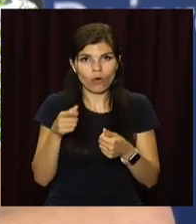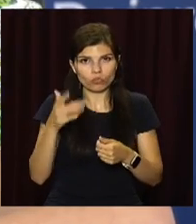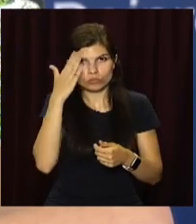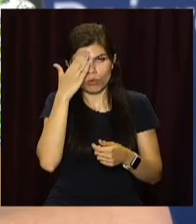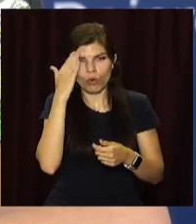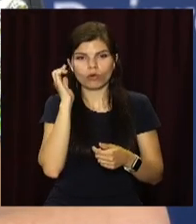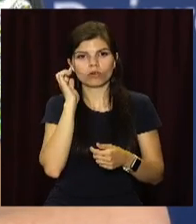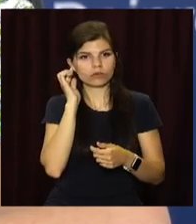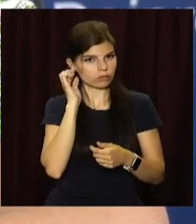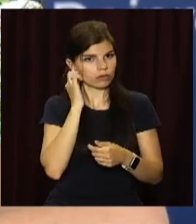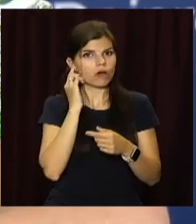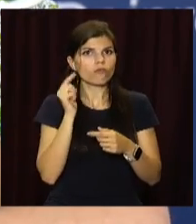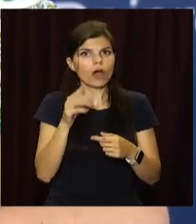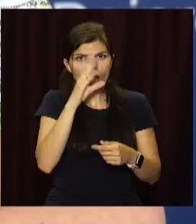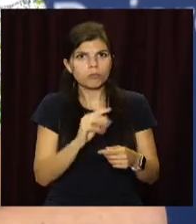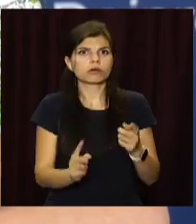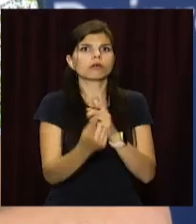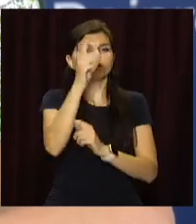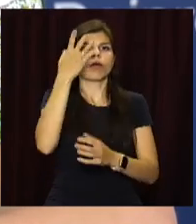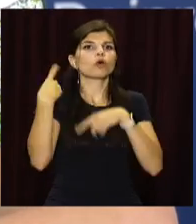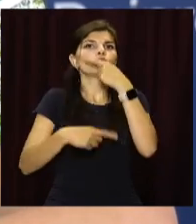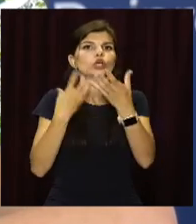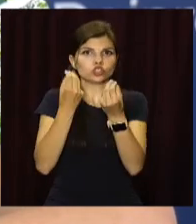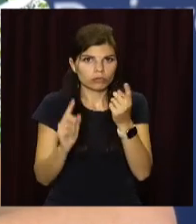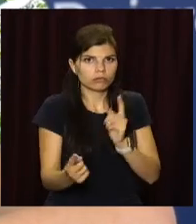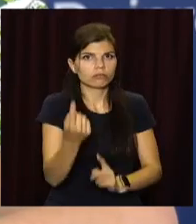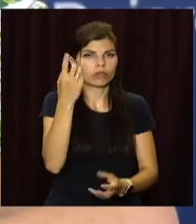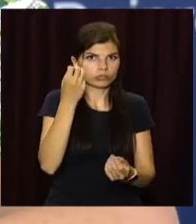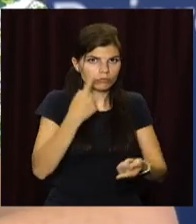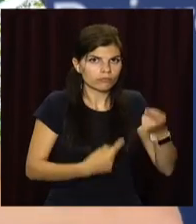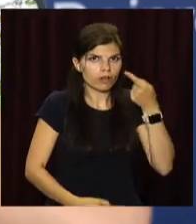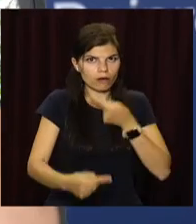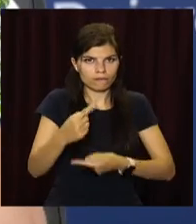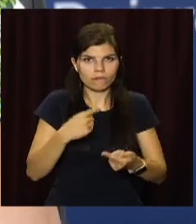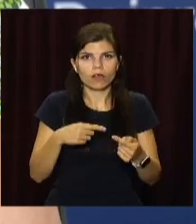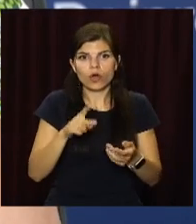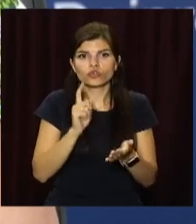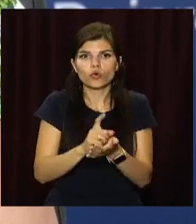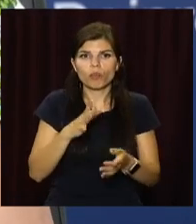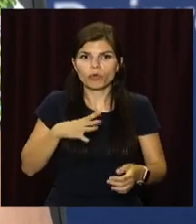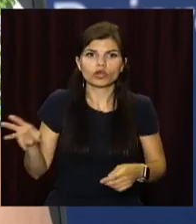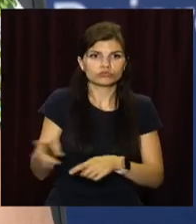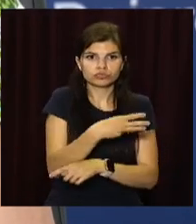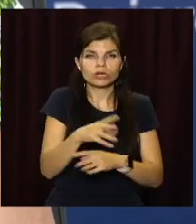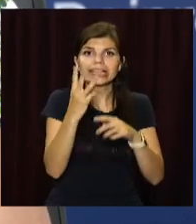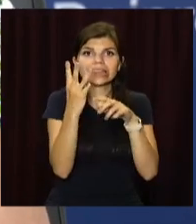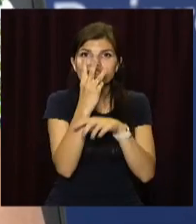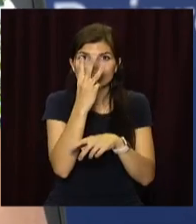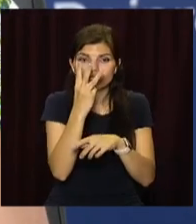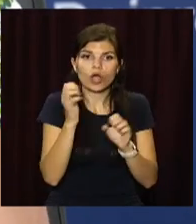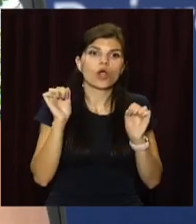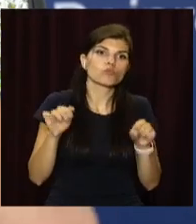здібності рости ще раз, то це буде вибрана ділянка, яка повинна буде оброблятися тричі, а